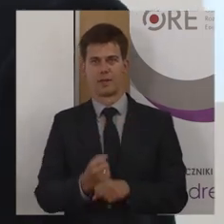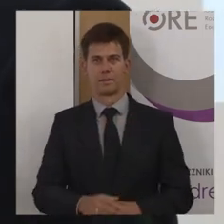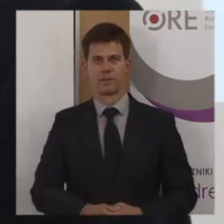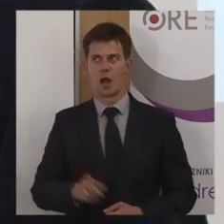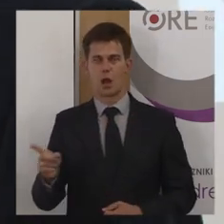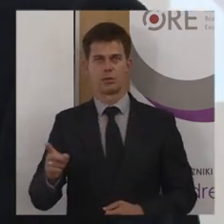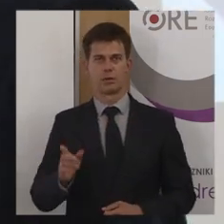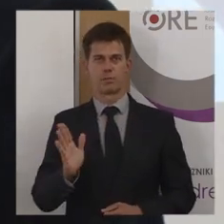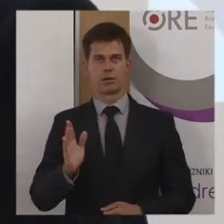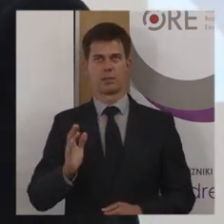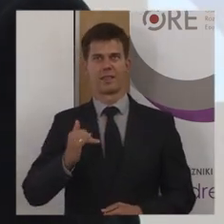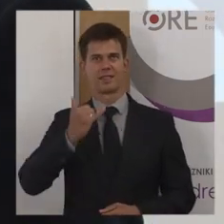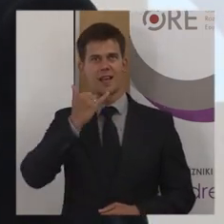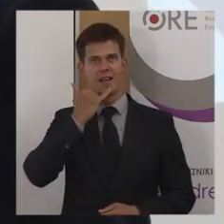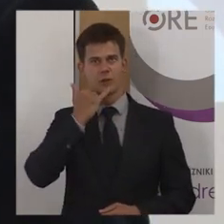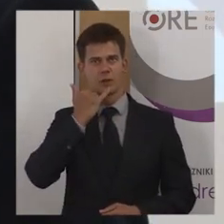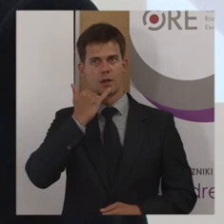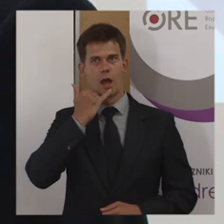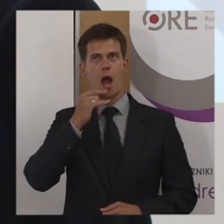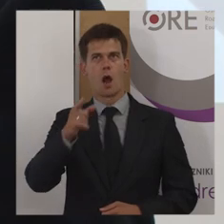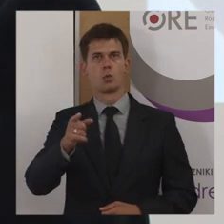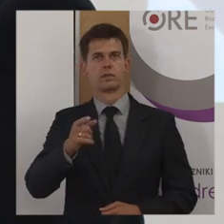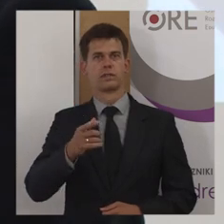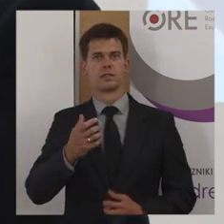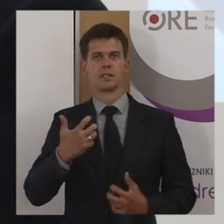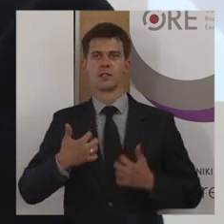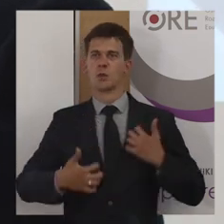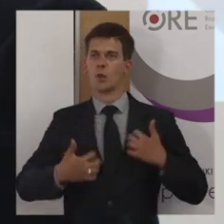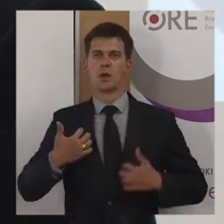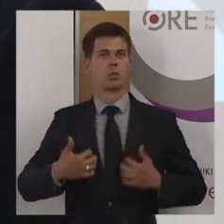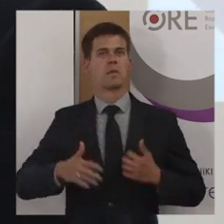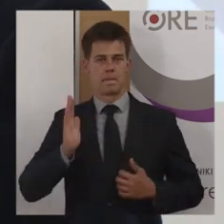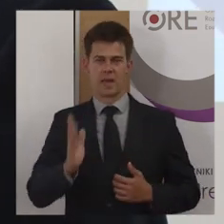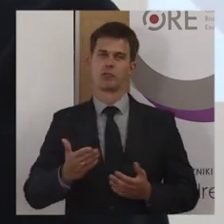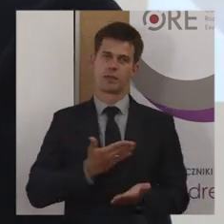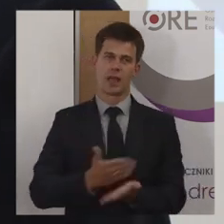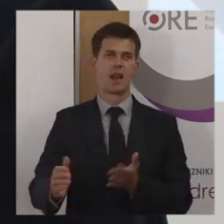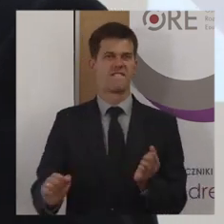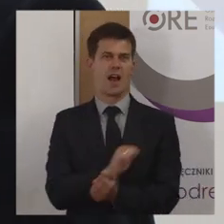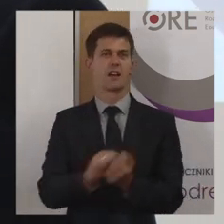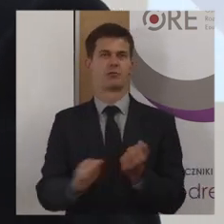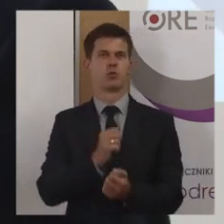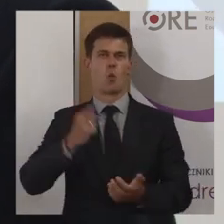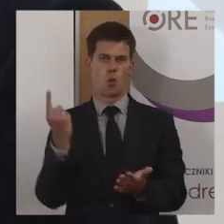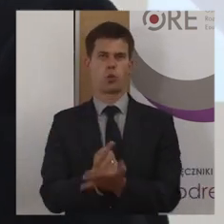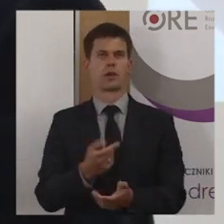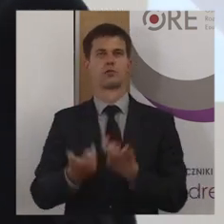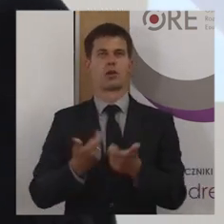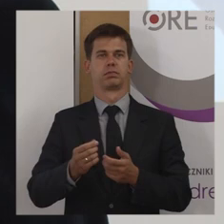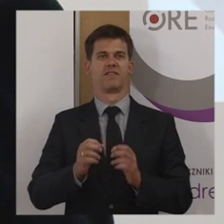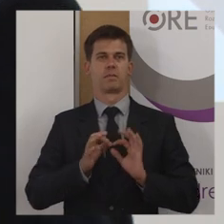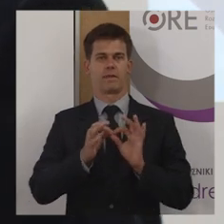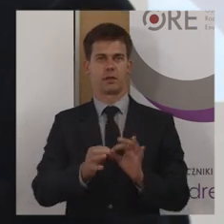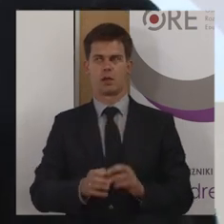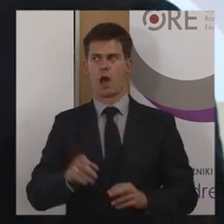Ale ja słyszę przez telefon ten zacisk szczęk, że oni będą dalej walczyć, używając tego narzędzia. I to zrobią, żeby to było. A trzeba